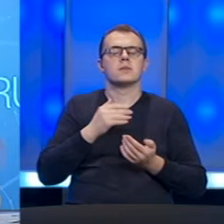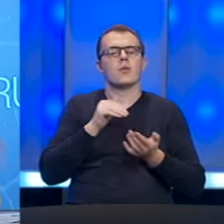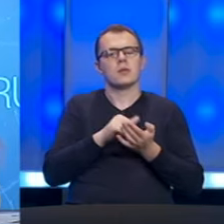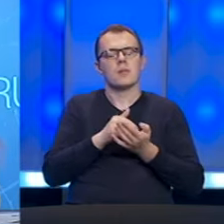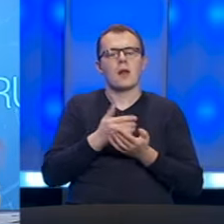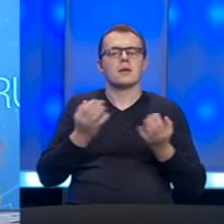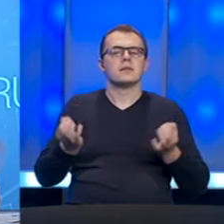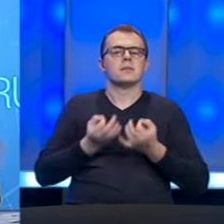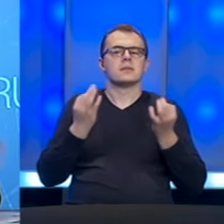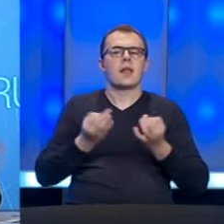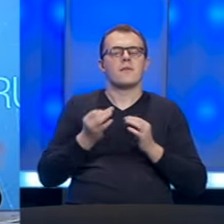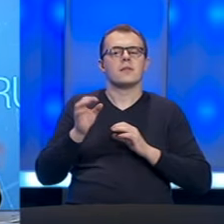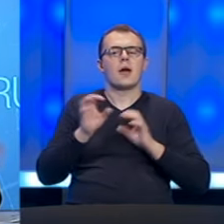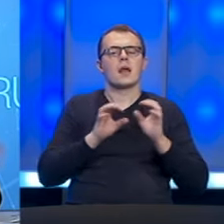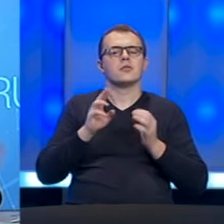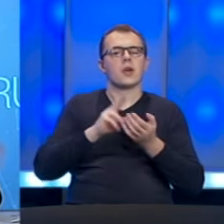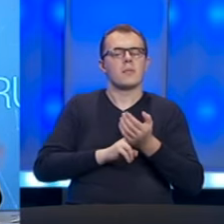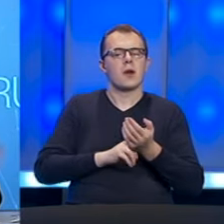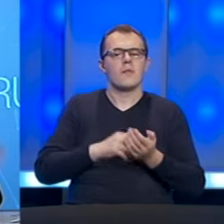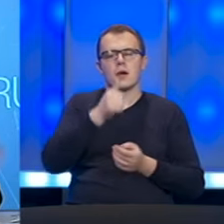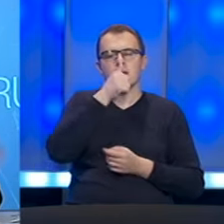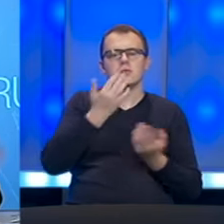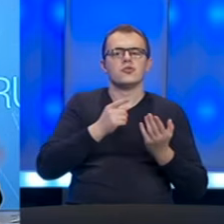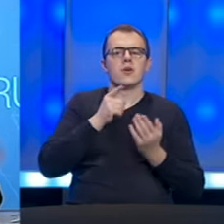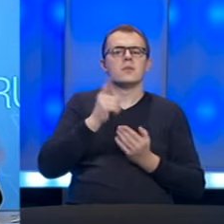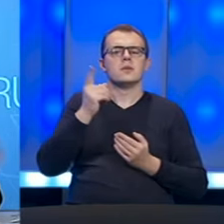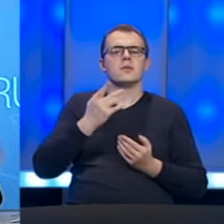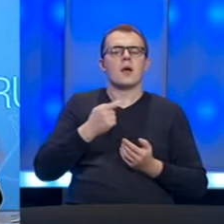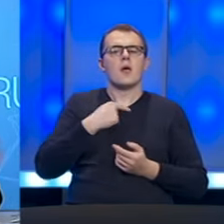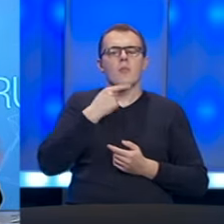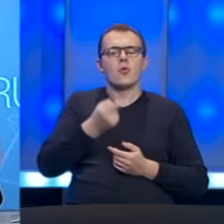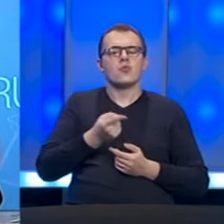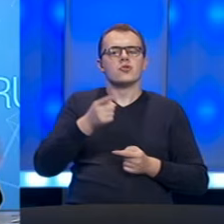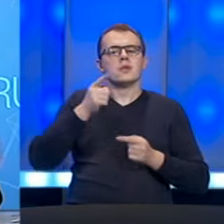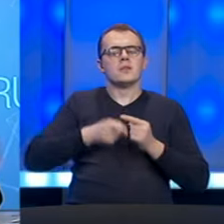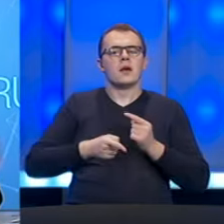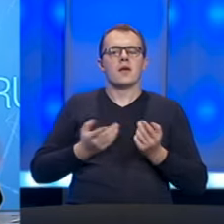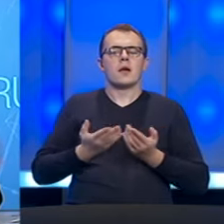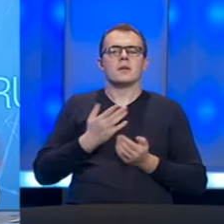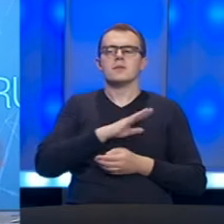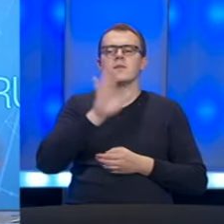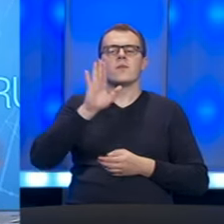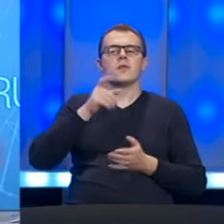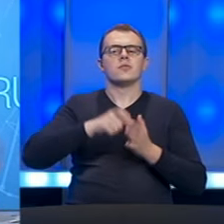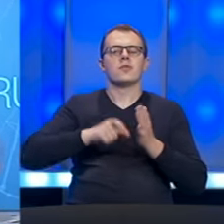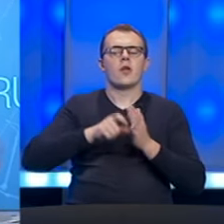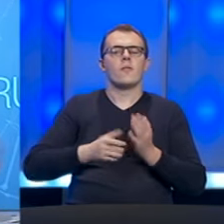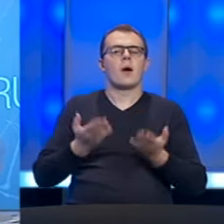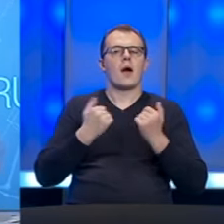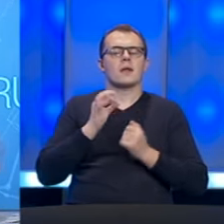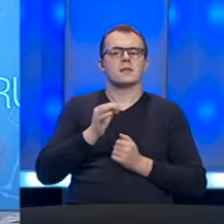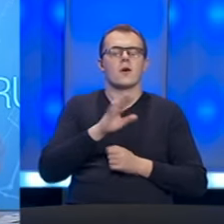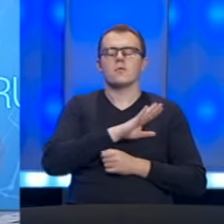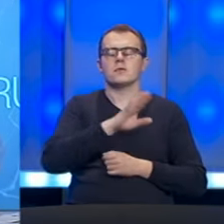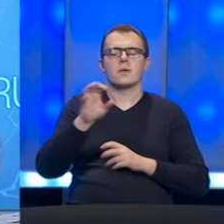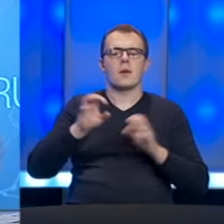trebali slaviti radnička prava. Šta biste poručili za kraj svim vašim članovima, ali svakako i